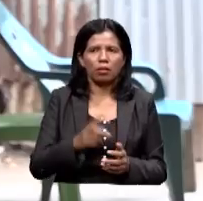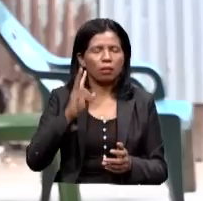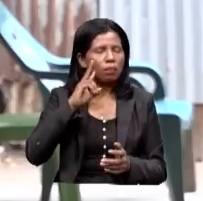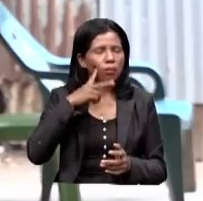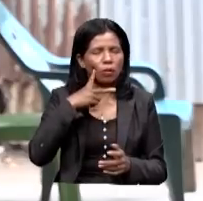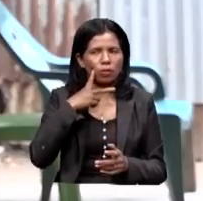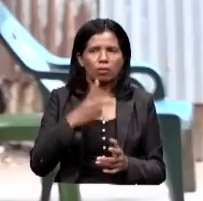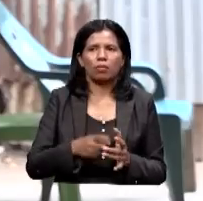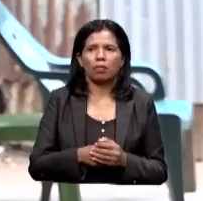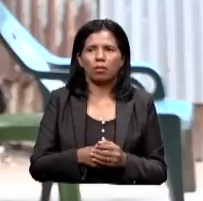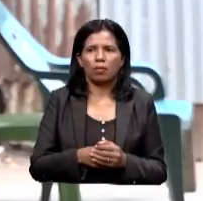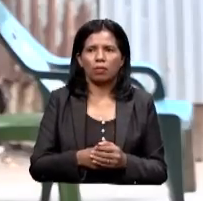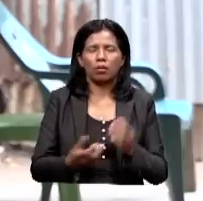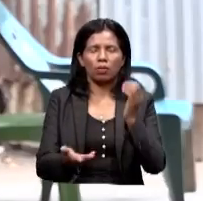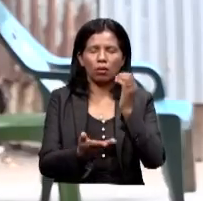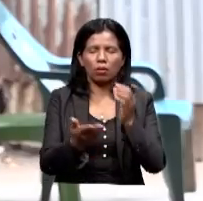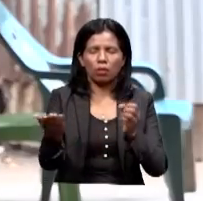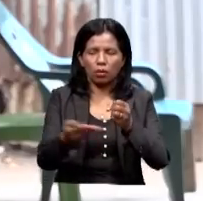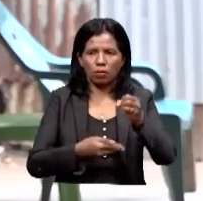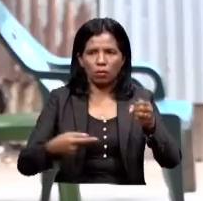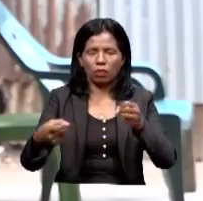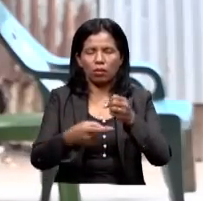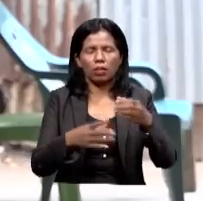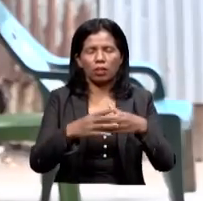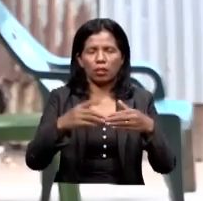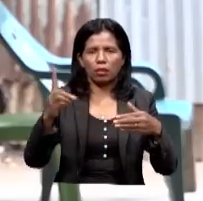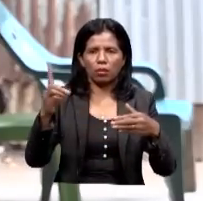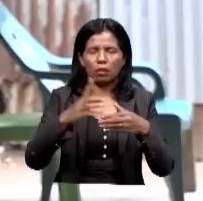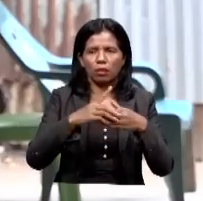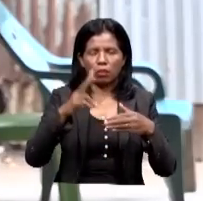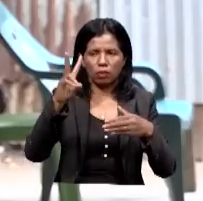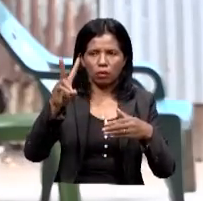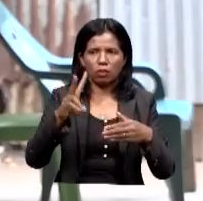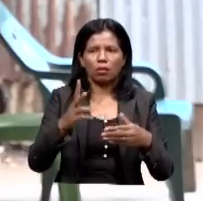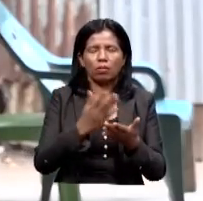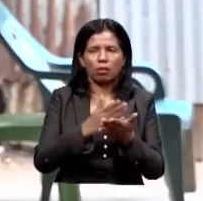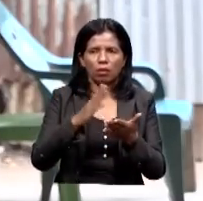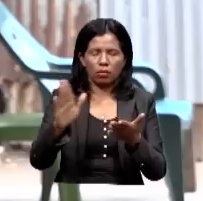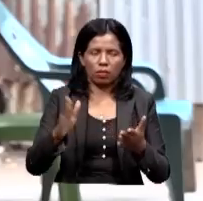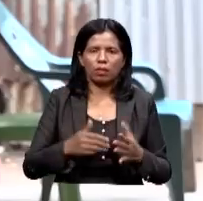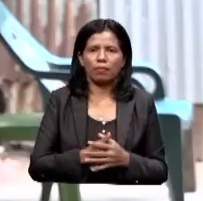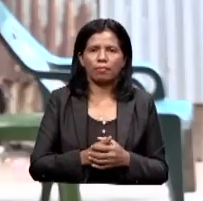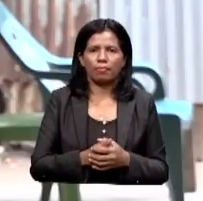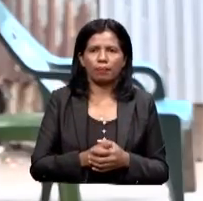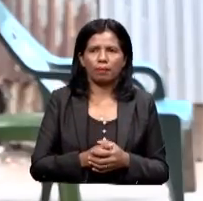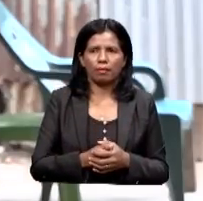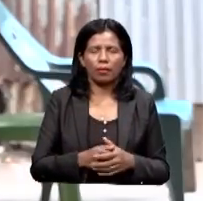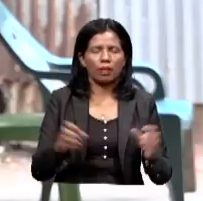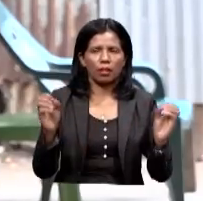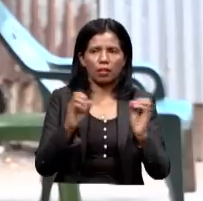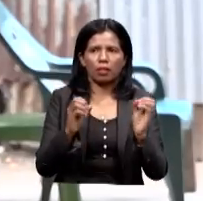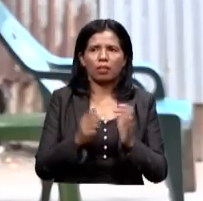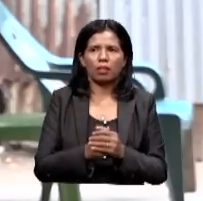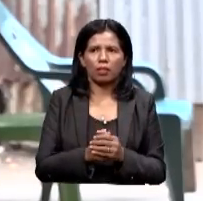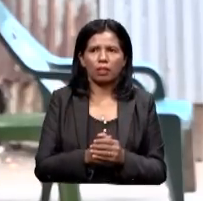maka han kuat tu tu ben hatan $1 han san pola tia kanu lai hala konser